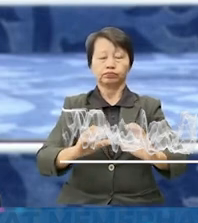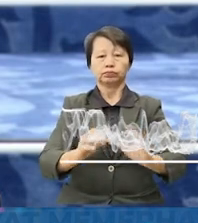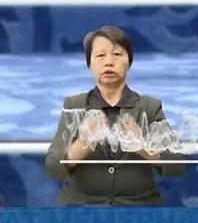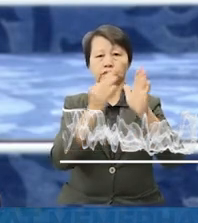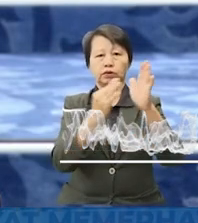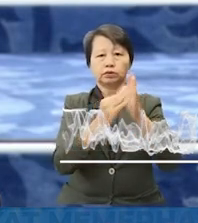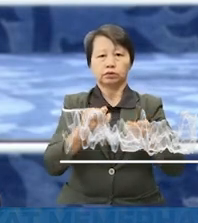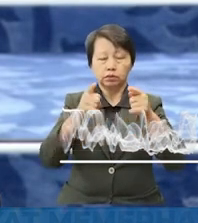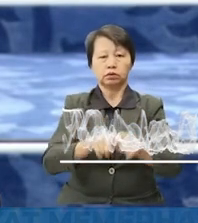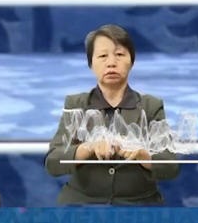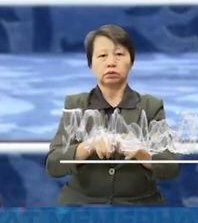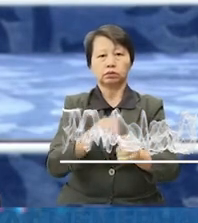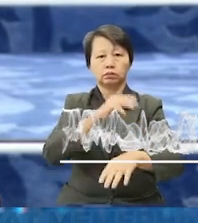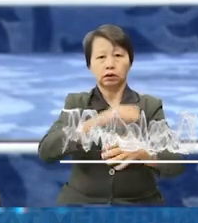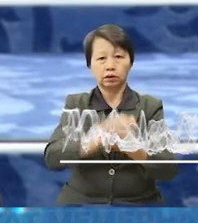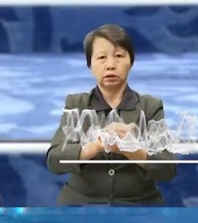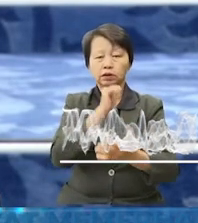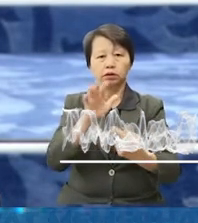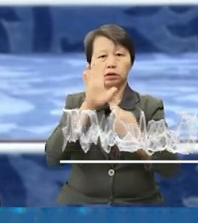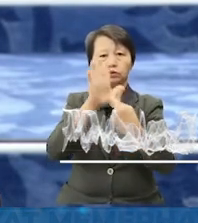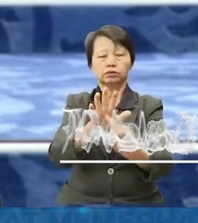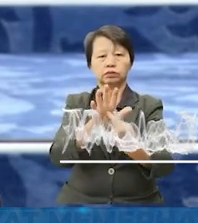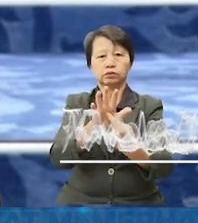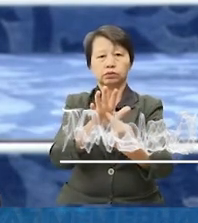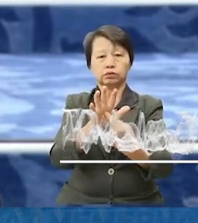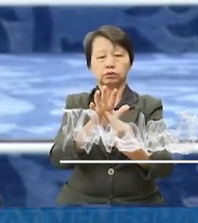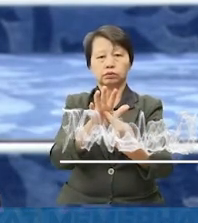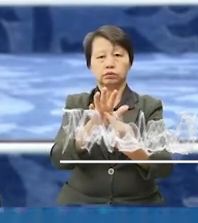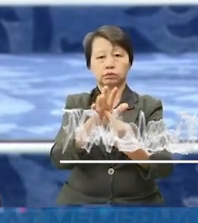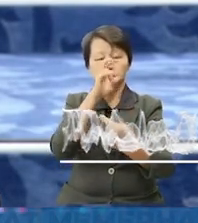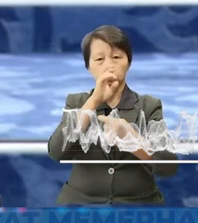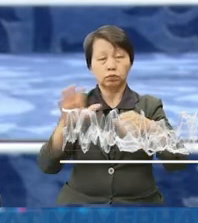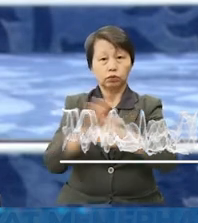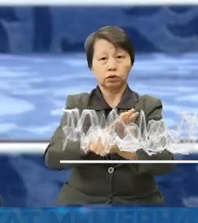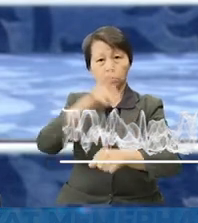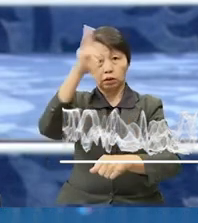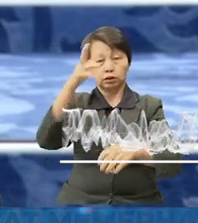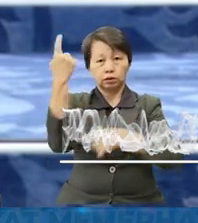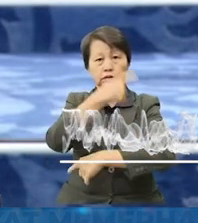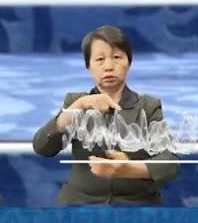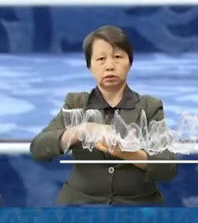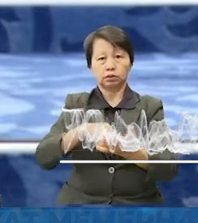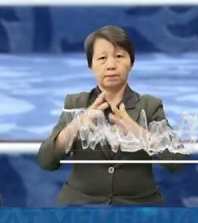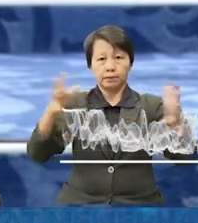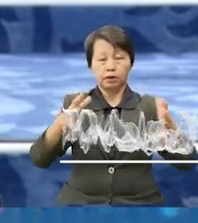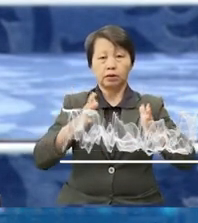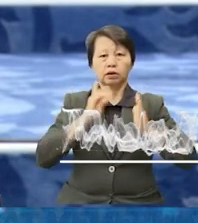fakta kejadian pada momen itu. Dia tidak mencerminkan pendirian sepenuhnya kerajaan hari ini dan sebahagian besar